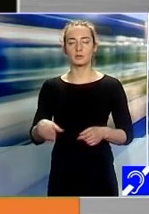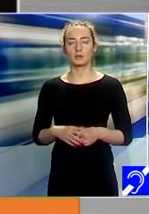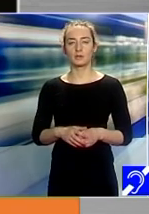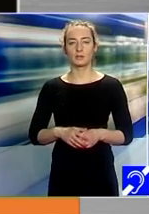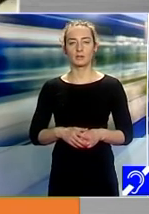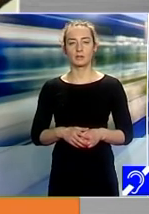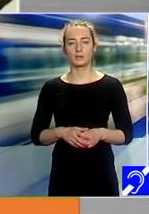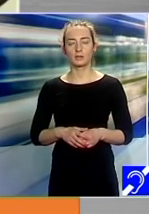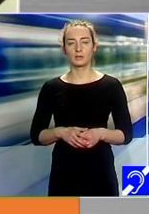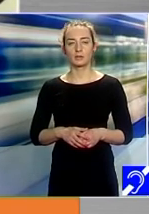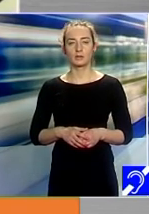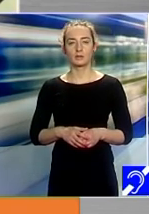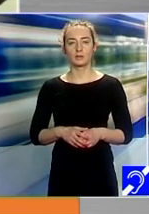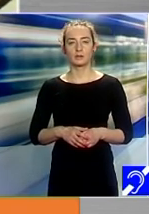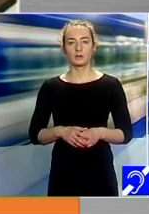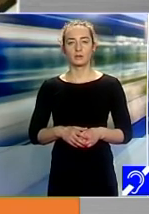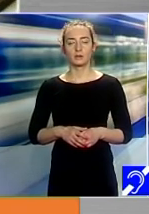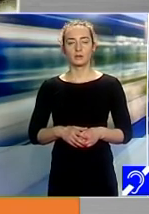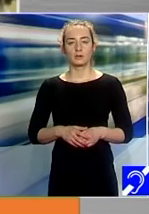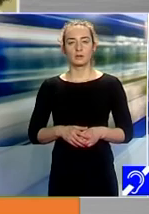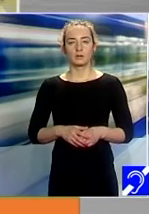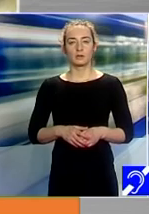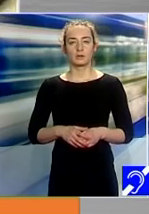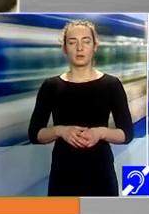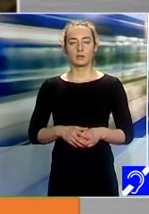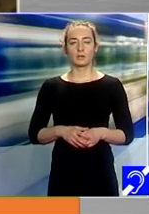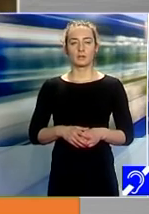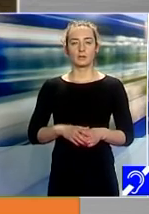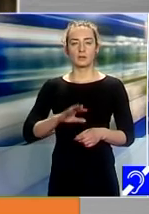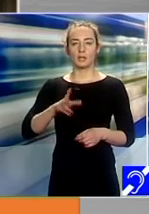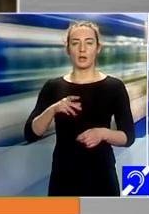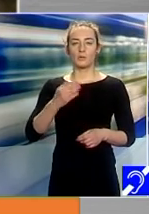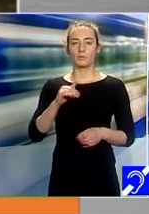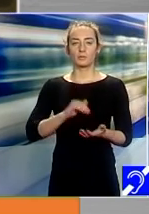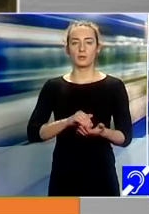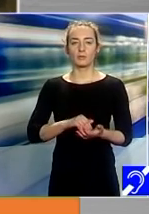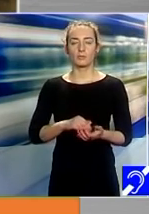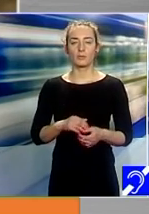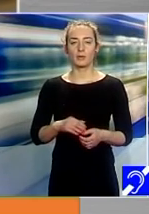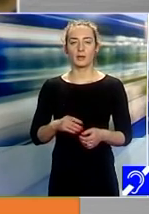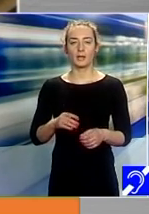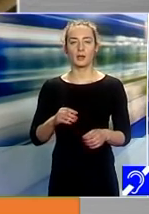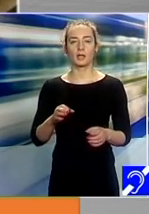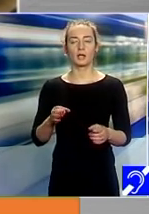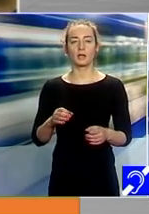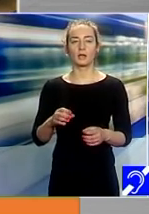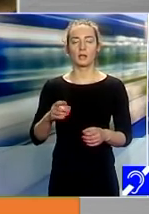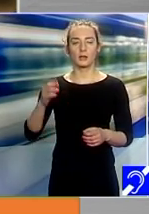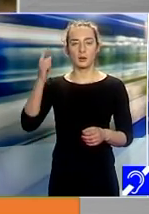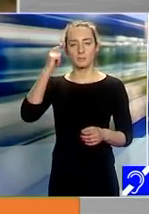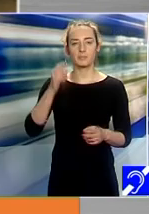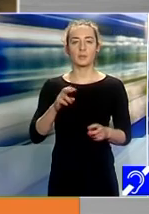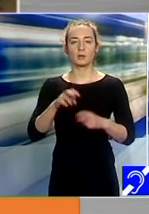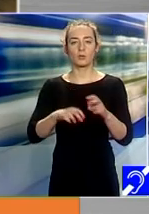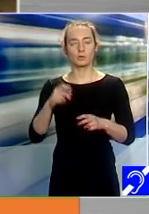au nevoie și chiar avem o evaluare unor servicii, pacienții au spus că au nevoie de servicii de consiliere psihologică și de suport